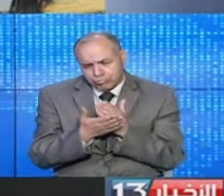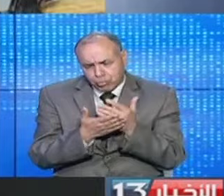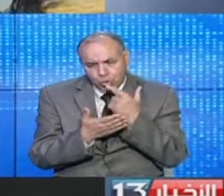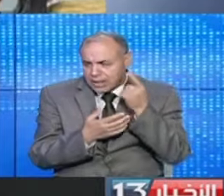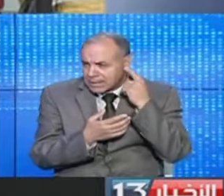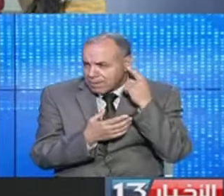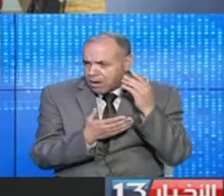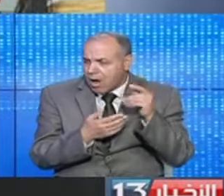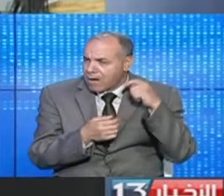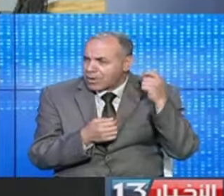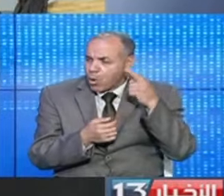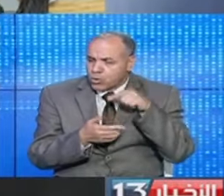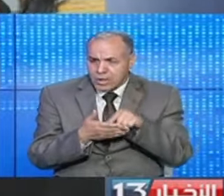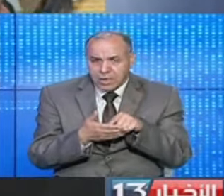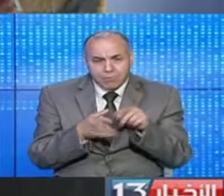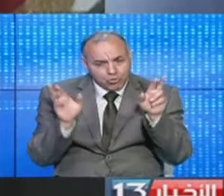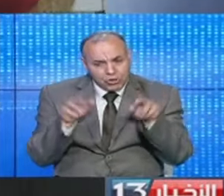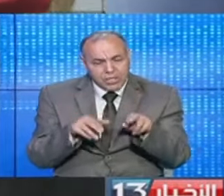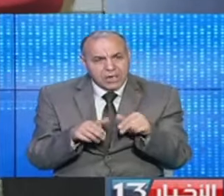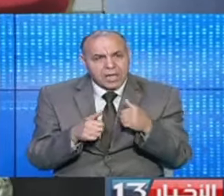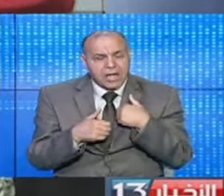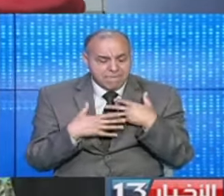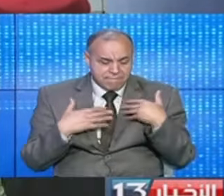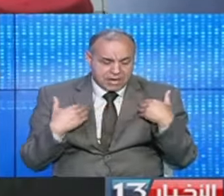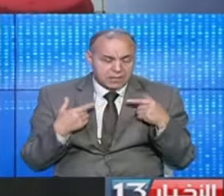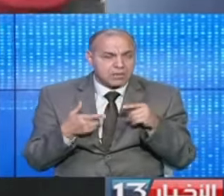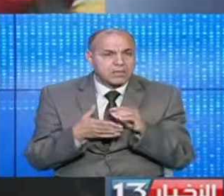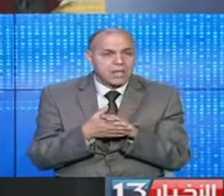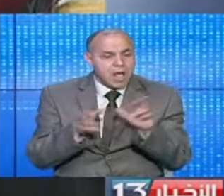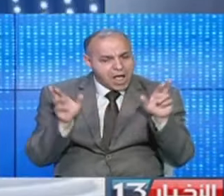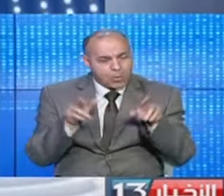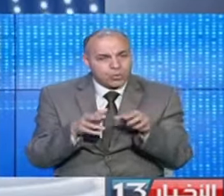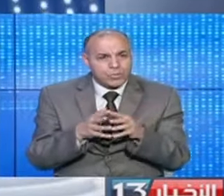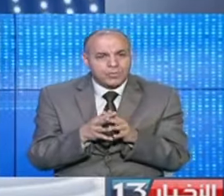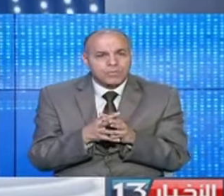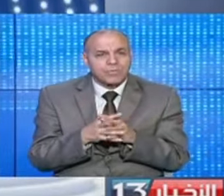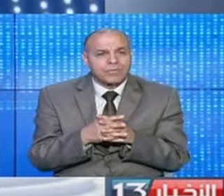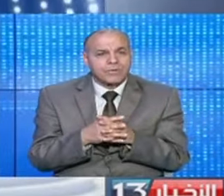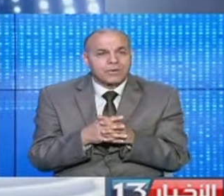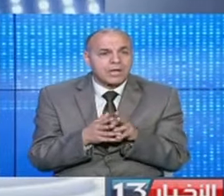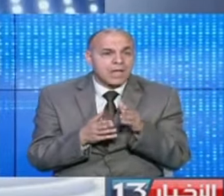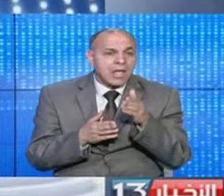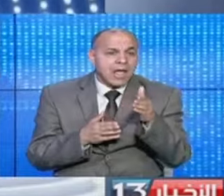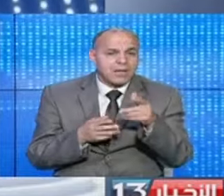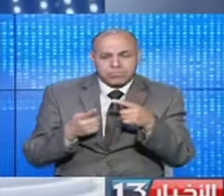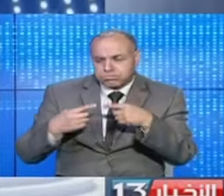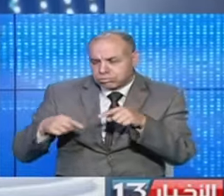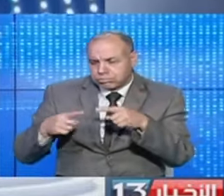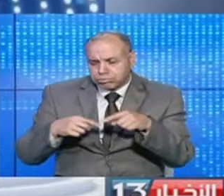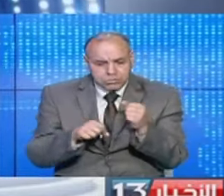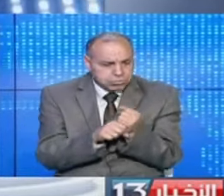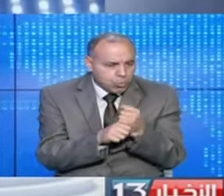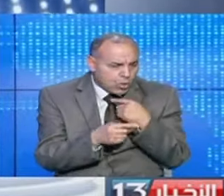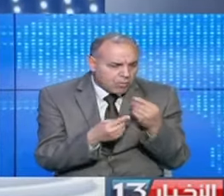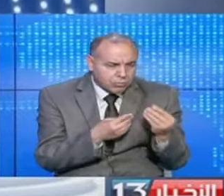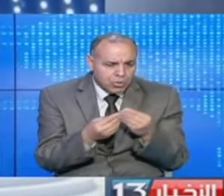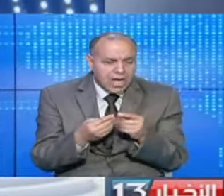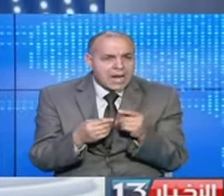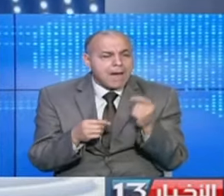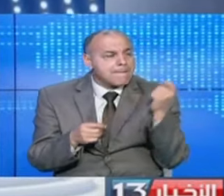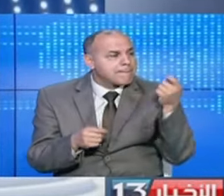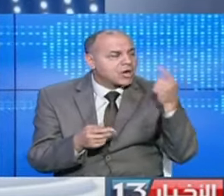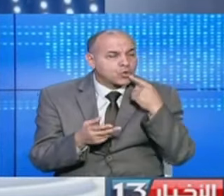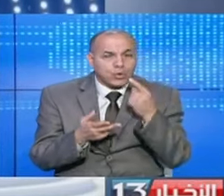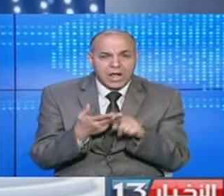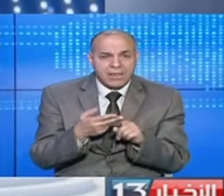قبل ما نسمع بمهرجان الأغنية اللي هو بشرجع، وفرحت برشا بعودته. وكانت ورشات قد تم تنظيمها على هامش